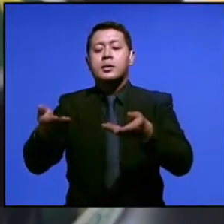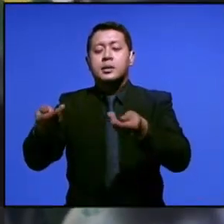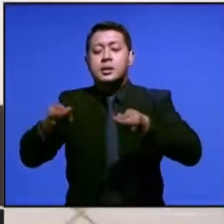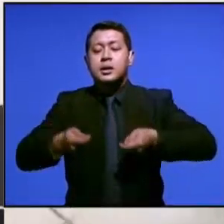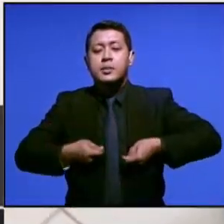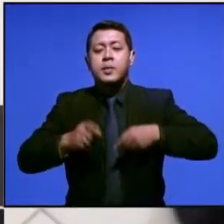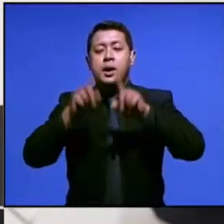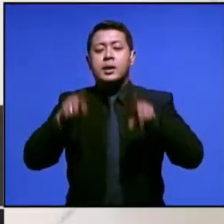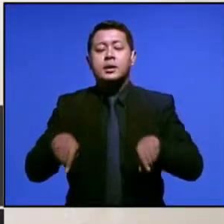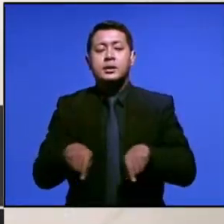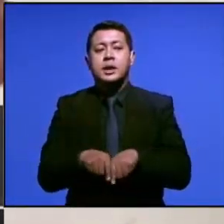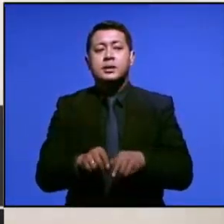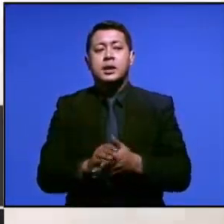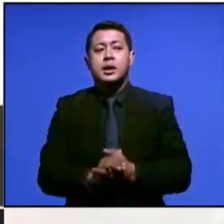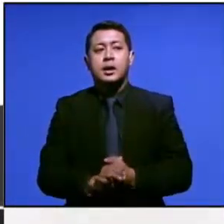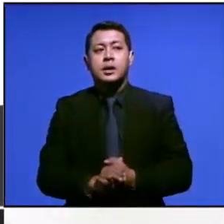kelulusan.